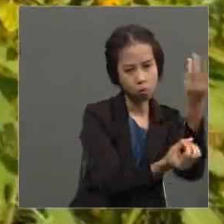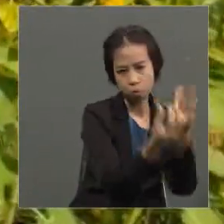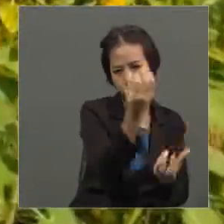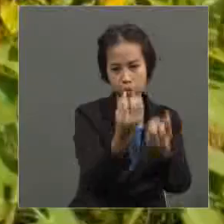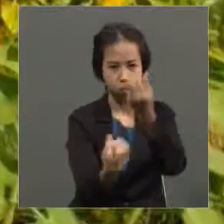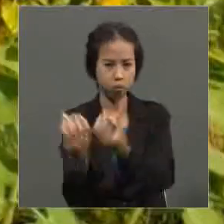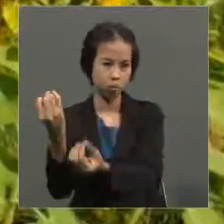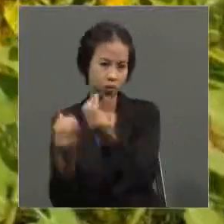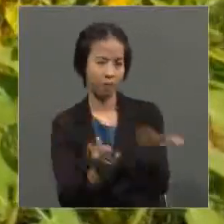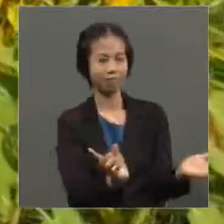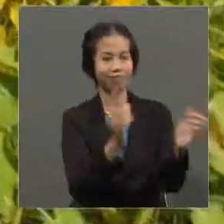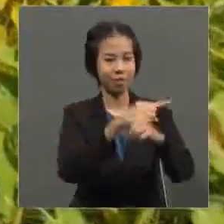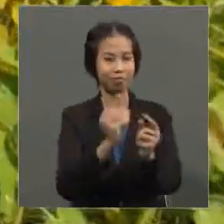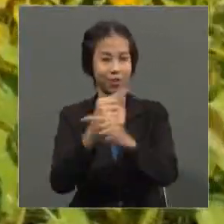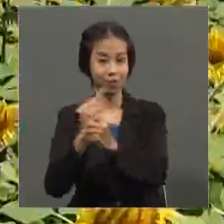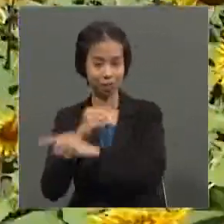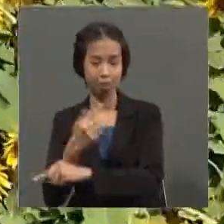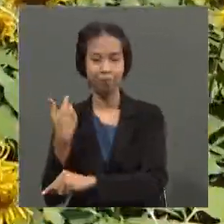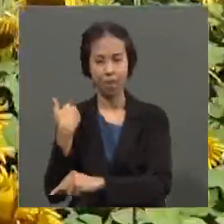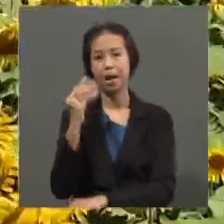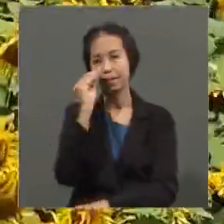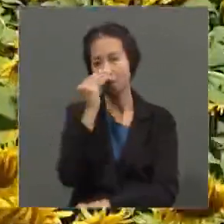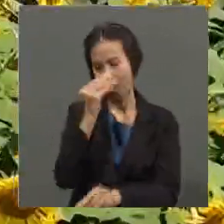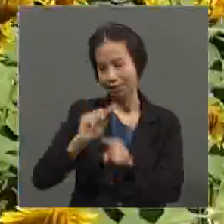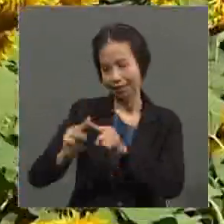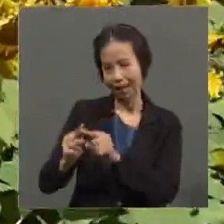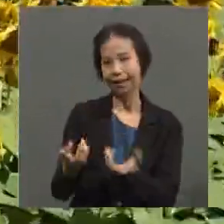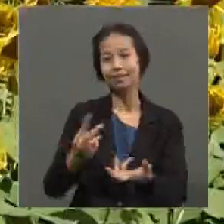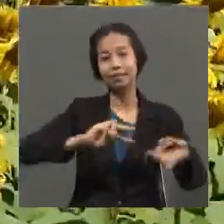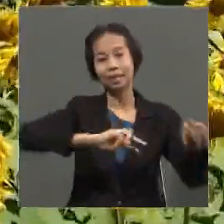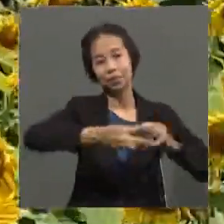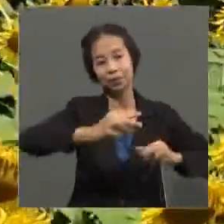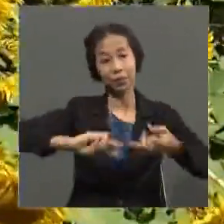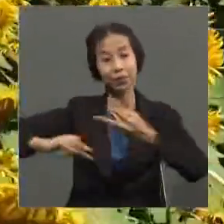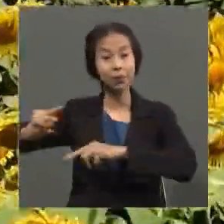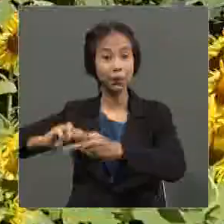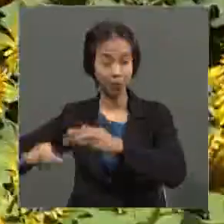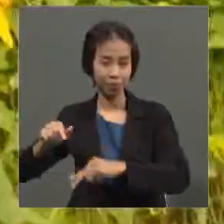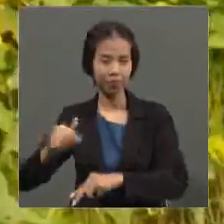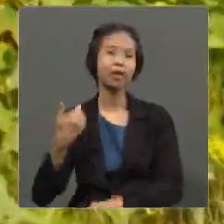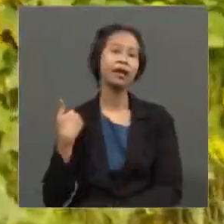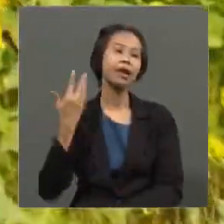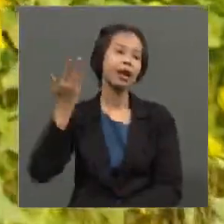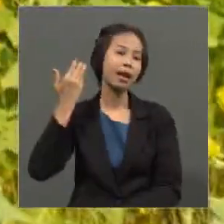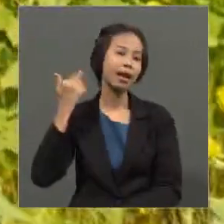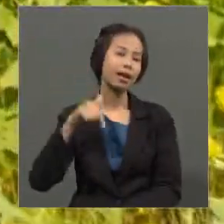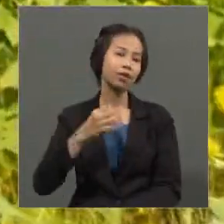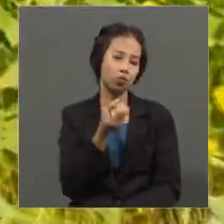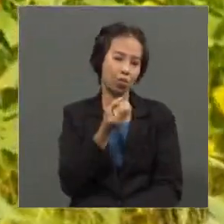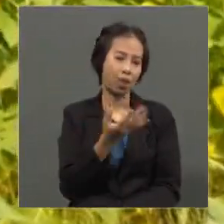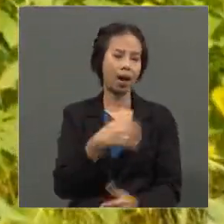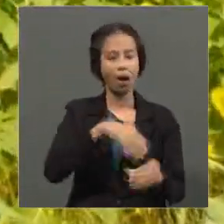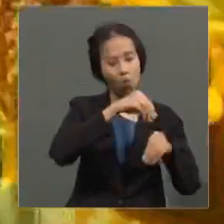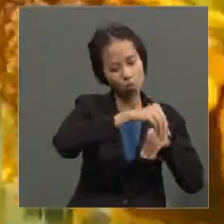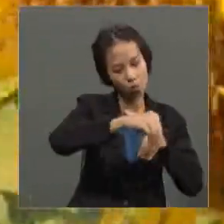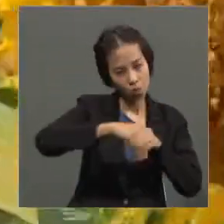ร่วมกับไม้ดอกไม้ประดับชนิดอื่นซึ่งปกติแล้วเกษตรกรผู้ปลูกทานตะวันส่วนใหญ่ก็จะเลือกฤดู